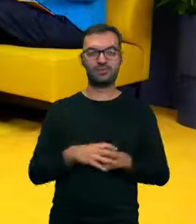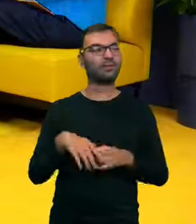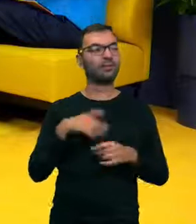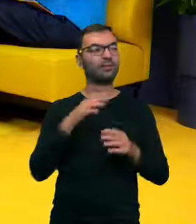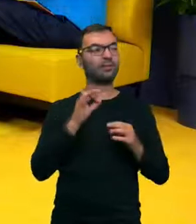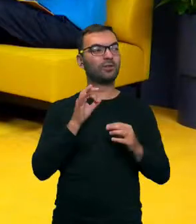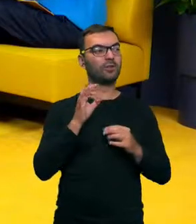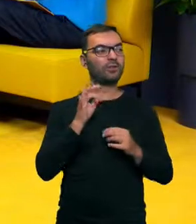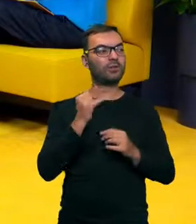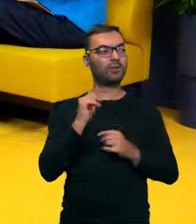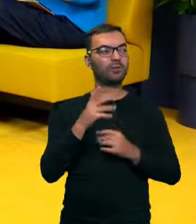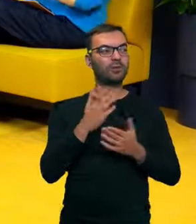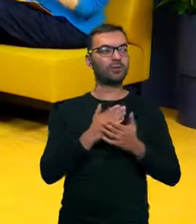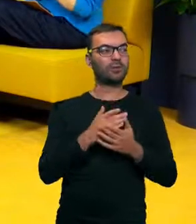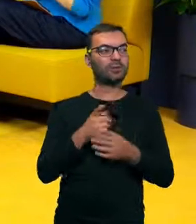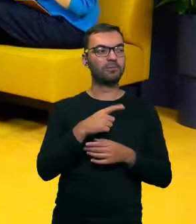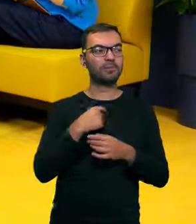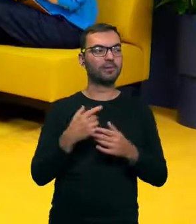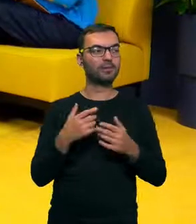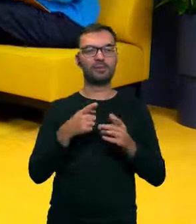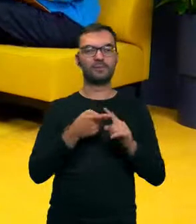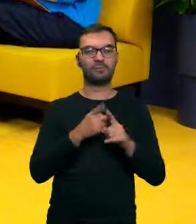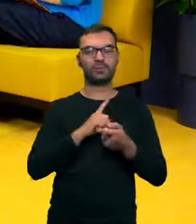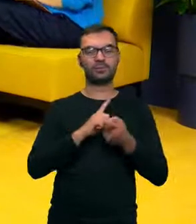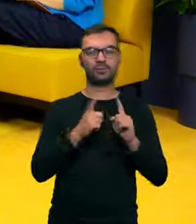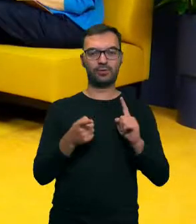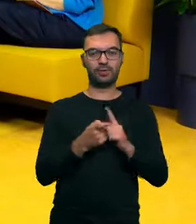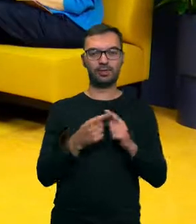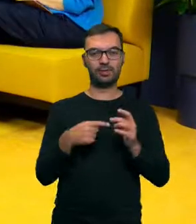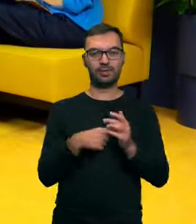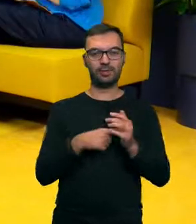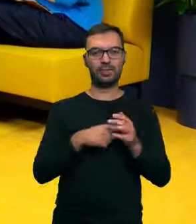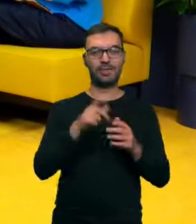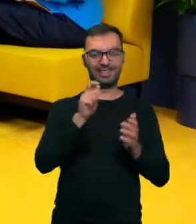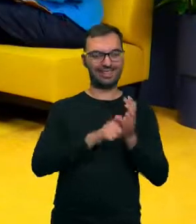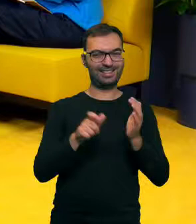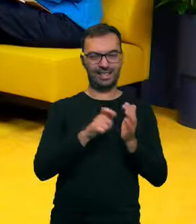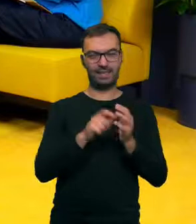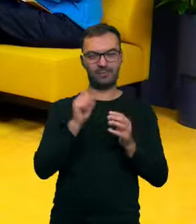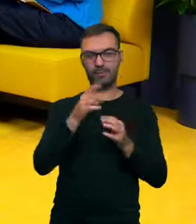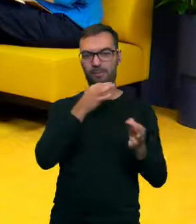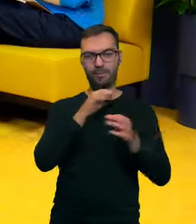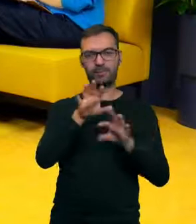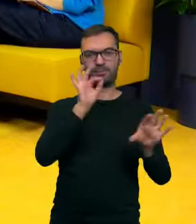już my też zbieramy przed tymi spotkaniami naszymi na Instagramie